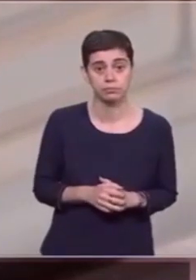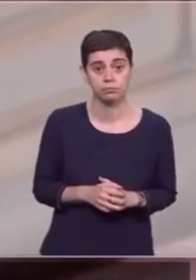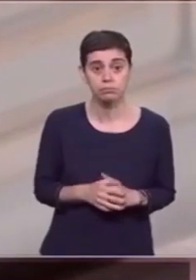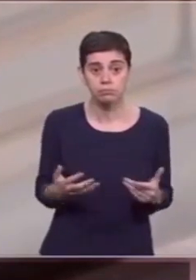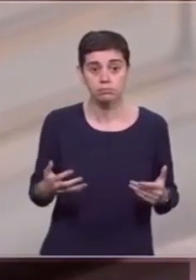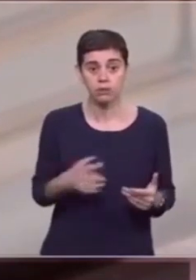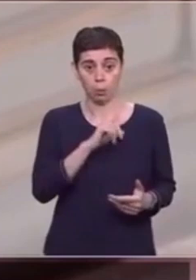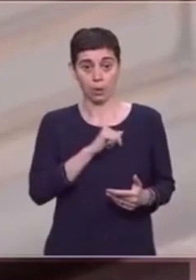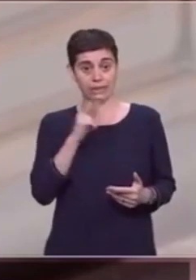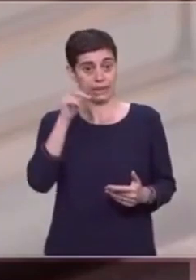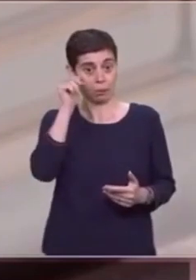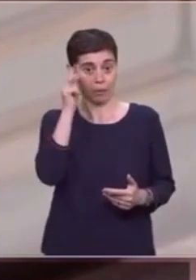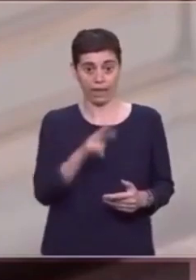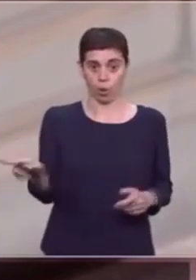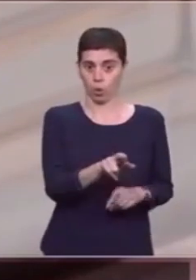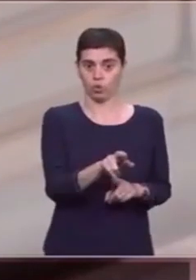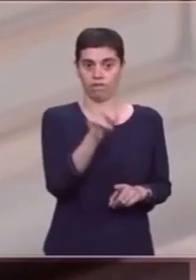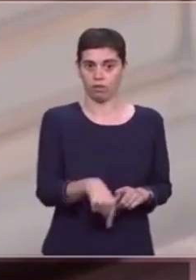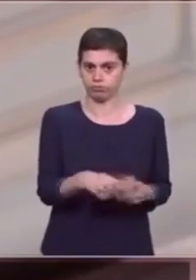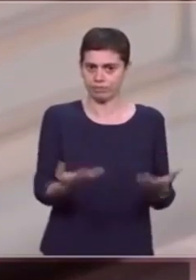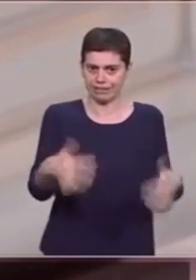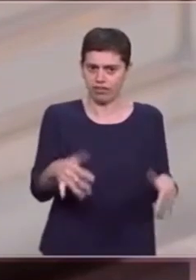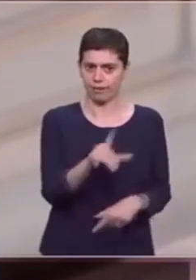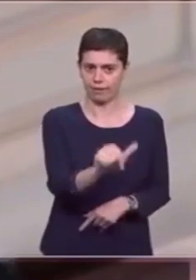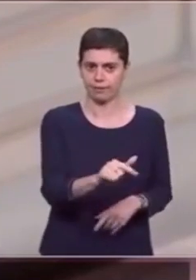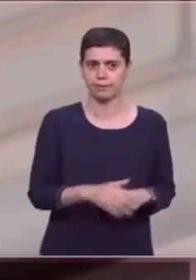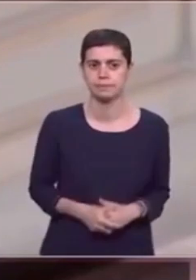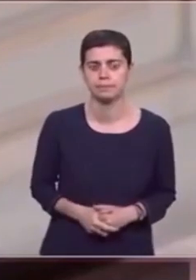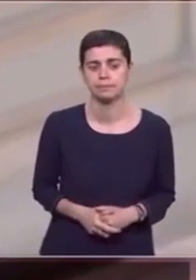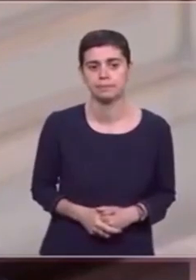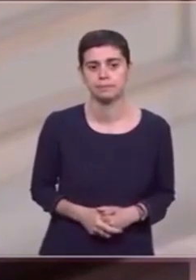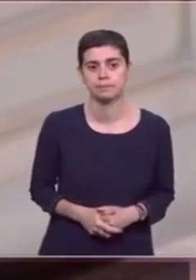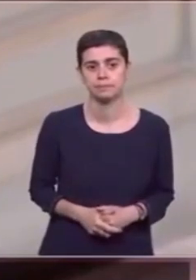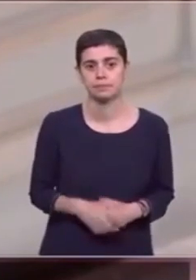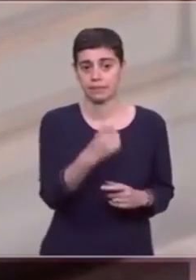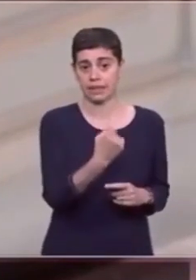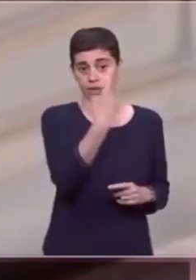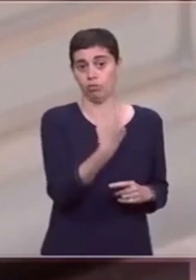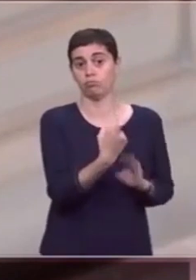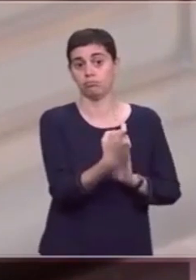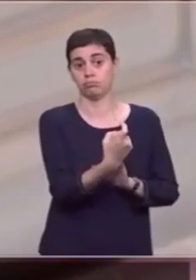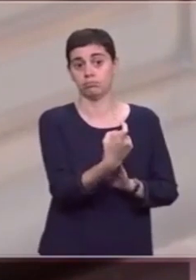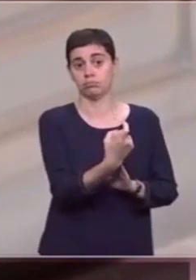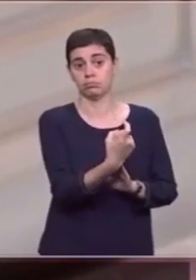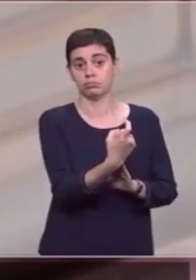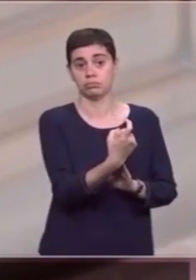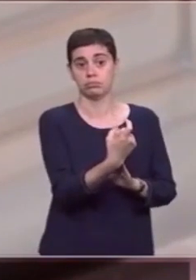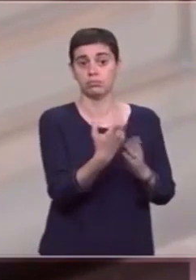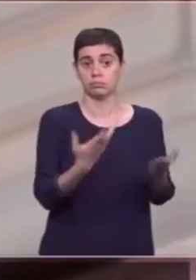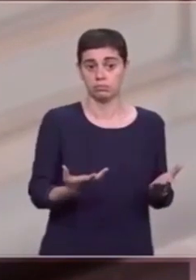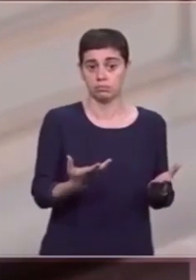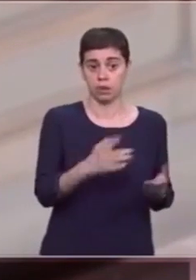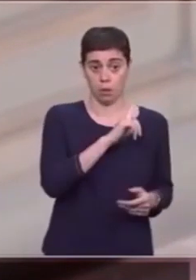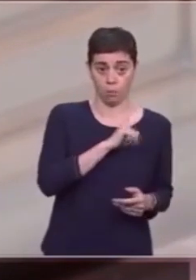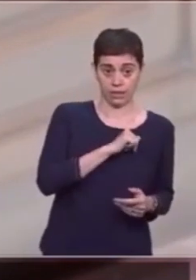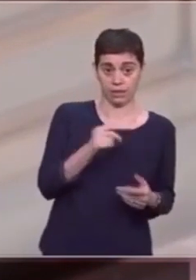police républicaine. La police française est une police républicaine. La question que vous posez, elle touche directement, finalement, à la relation entre la